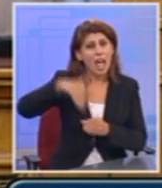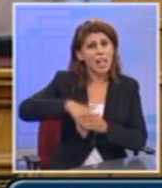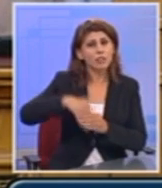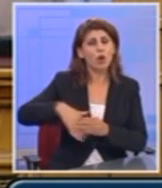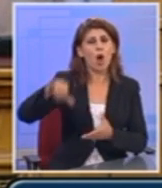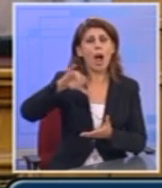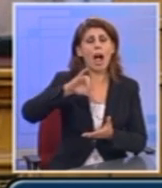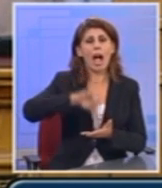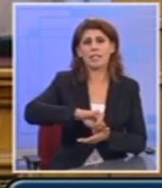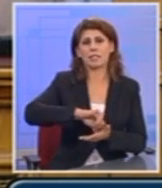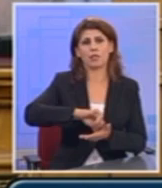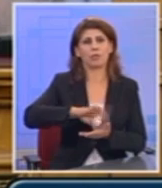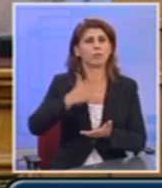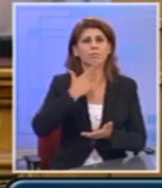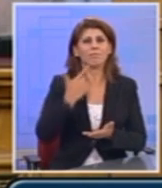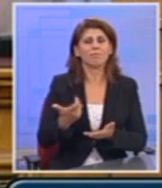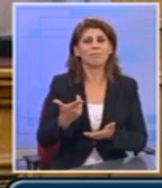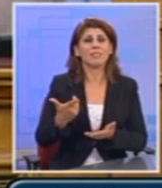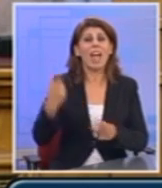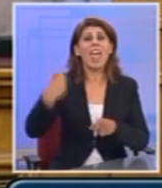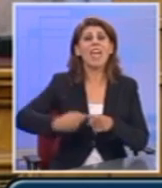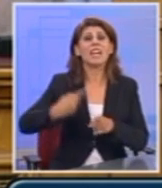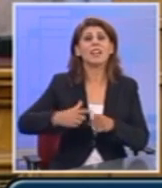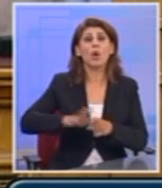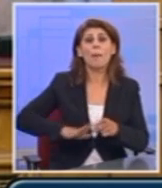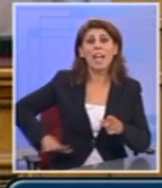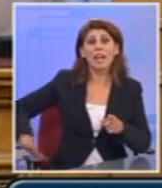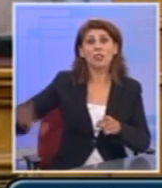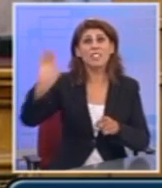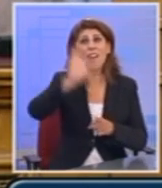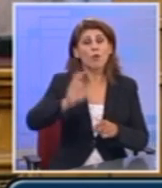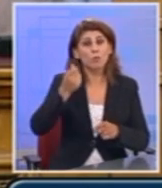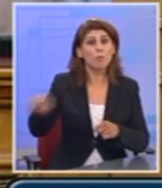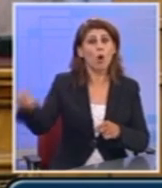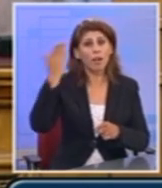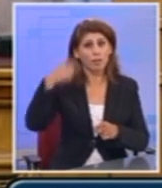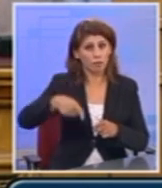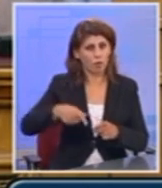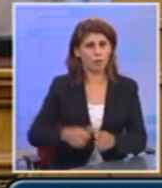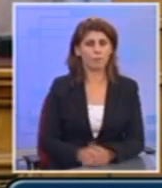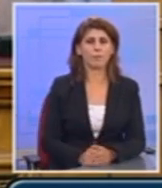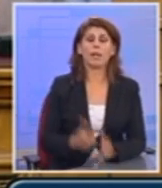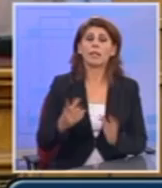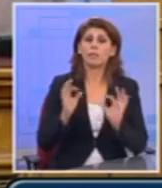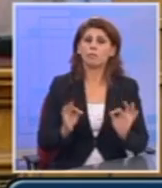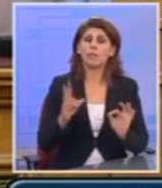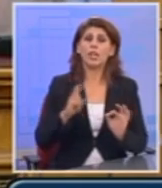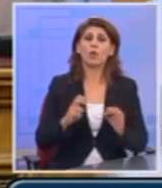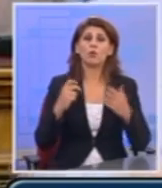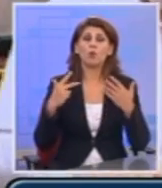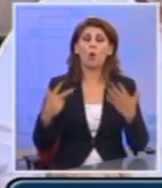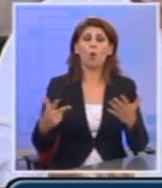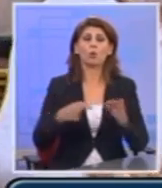ευρώπη το φιλέτο του ελληνικού δηλαδή ενώ χαρακτηριστική είναι και η περίπτωση των ακινήτων